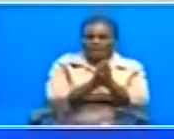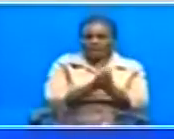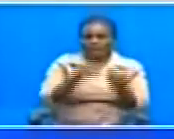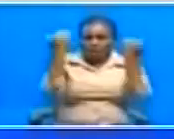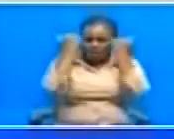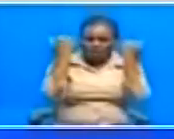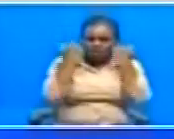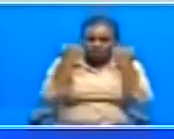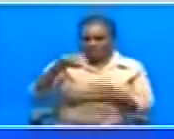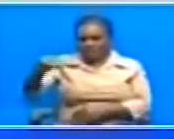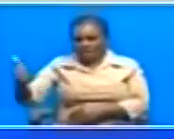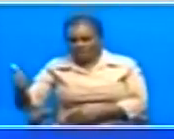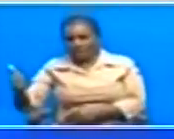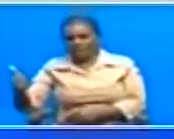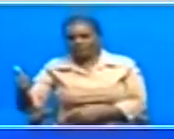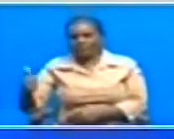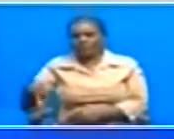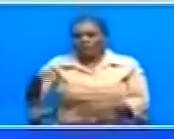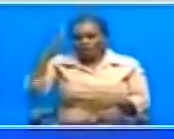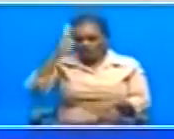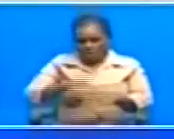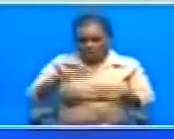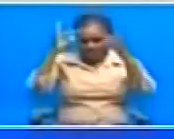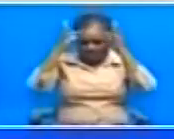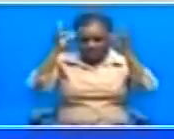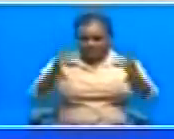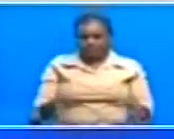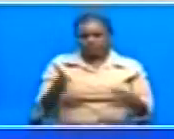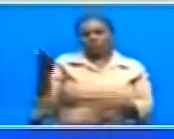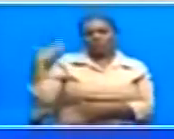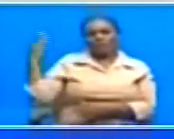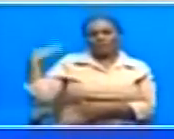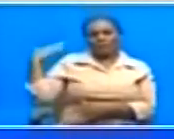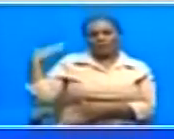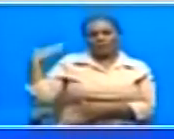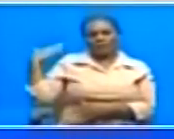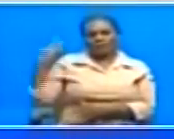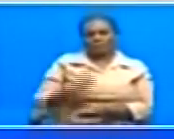na mahakimu kuhusu kauli ambazo zishaamuliwa